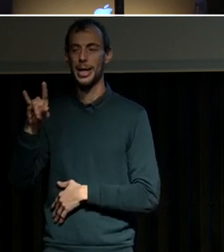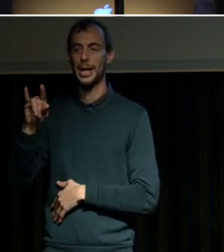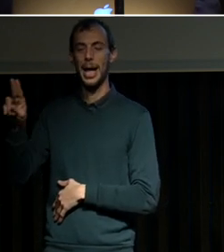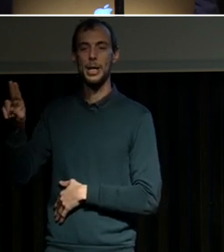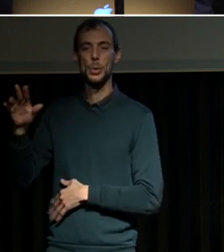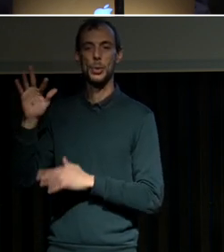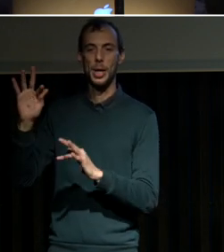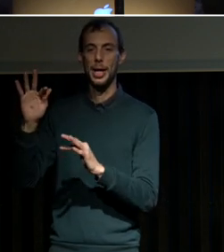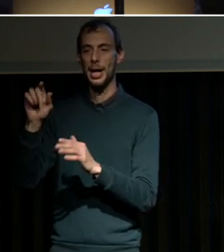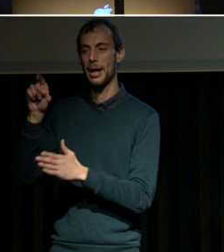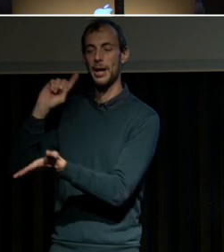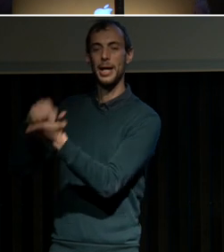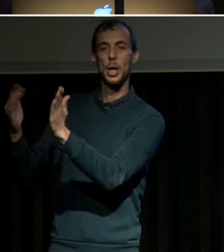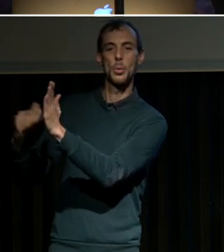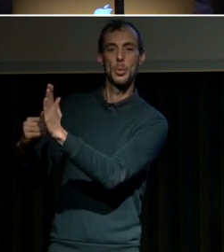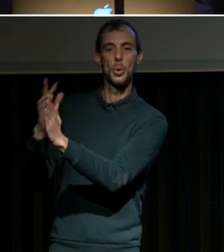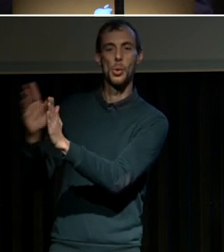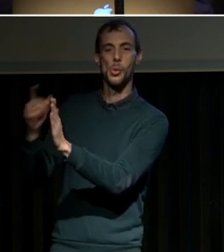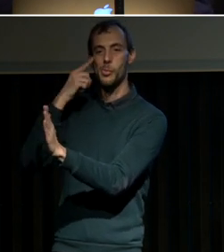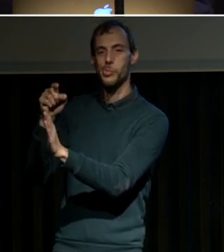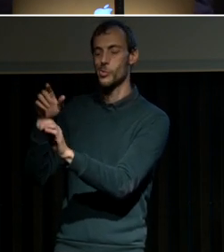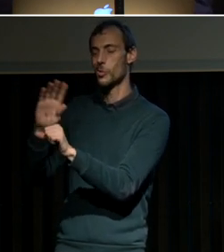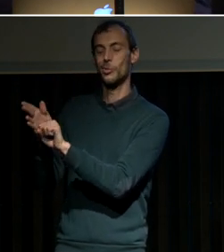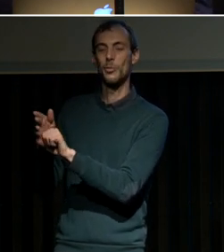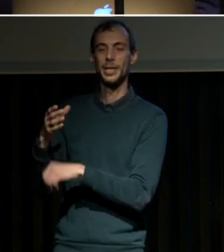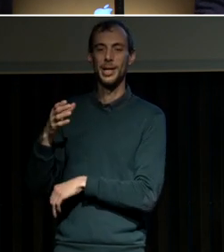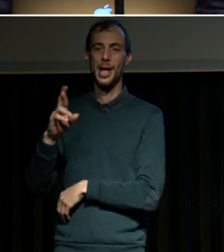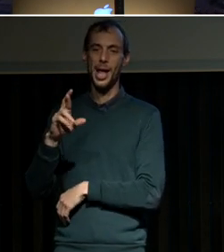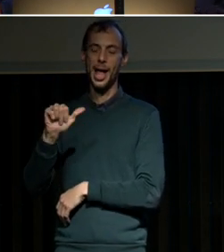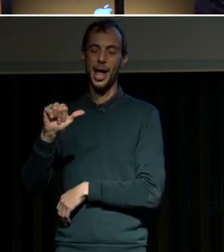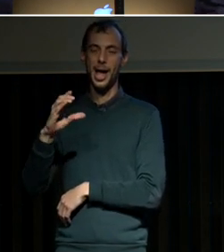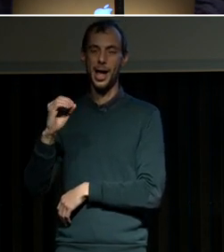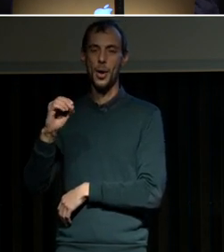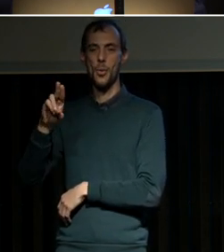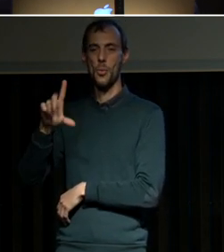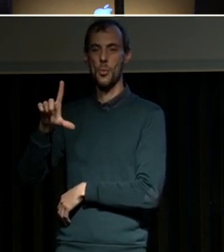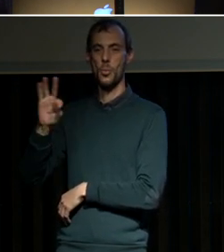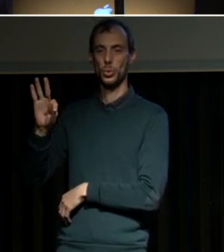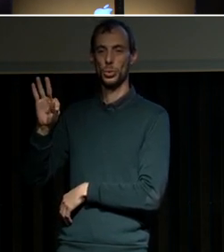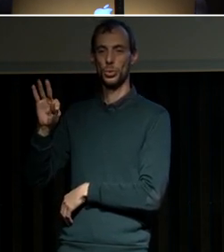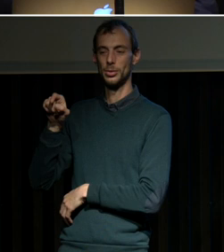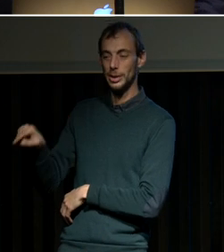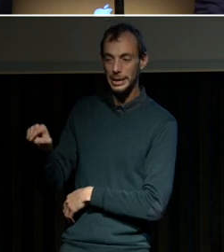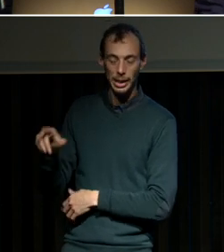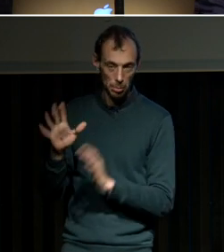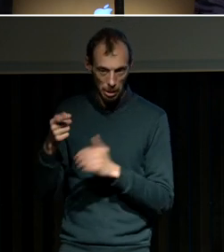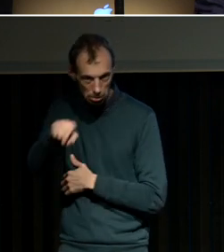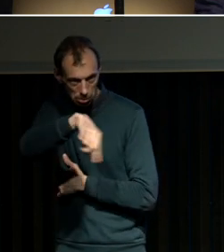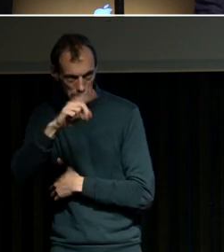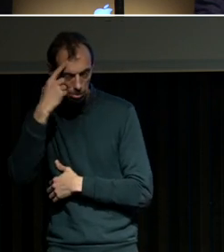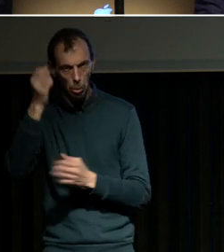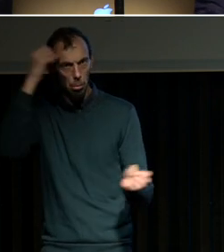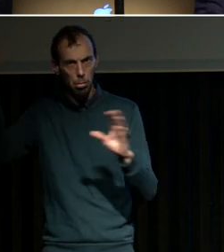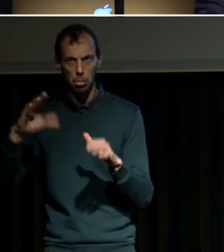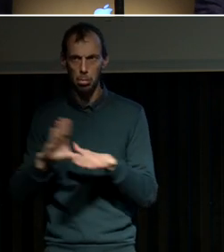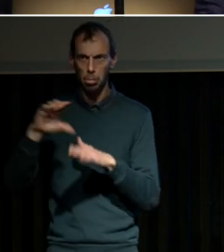mauvaise image des IHU. Mais en tout cas, l'IHU de Bordeaux n'a rien à voir avec tout ça. Et ce sont des chercheurs extrêmement compétents. Ces